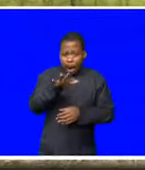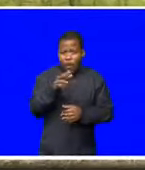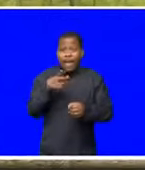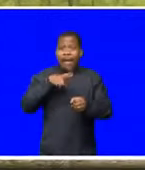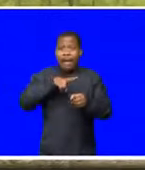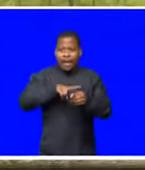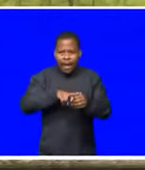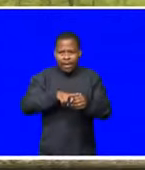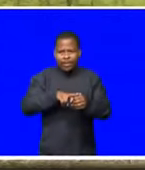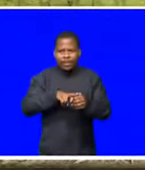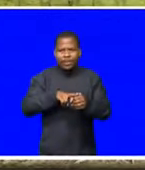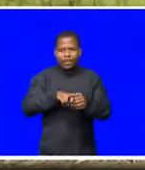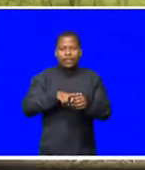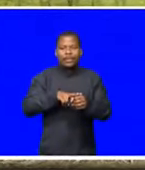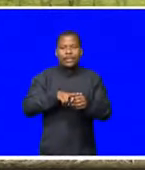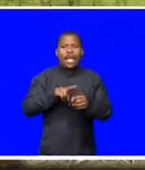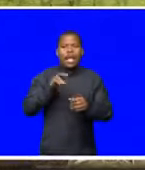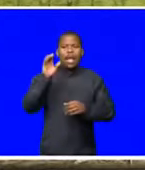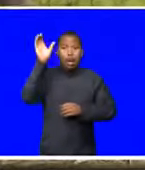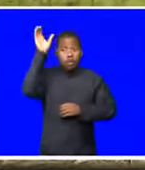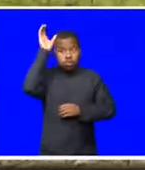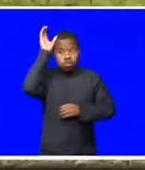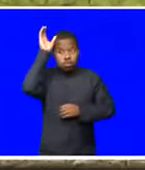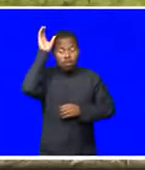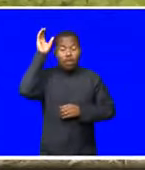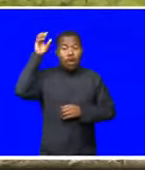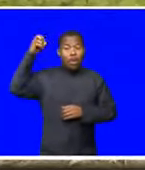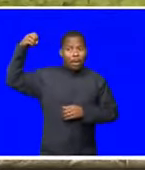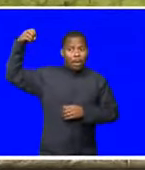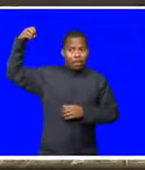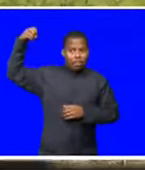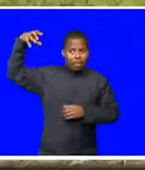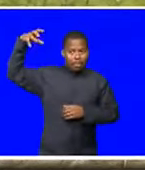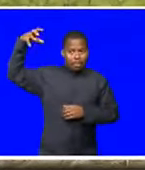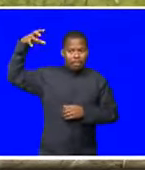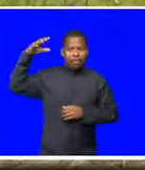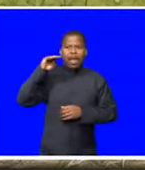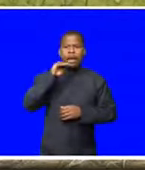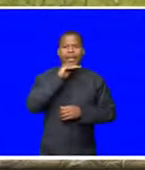laba bongongoshe balamalambu bathi mabo Apollo.